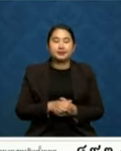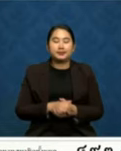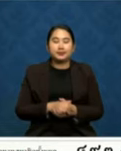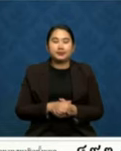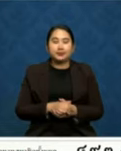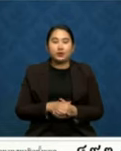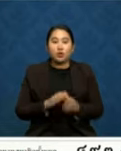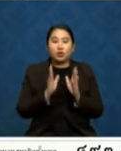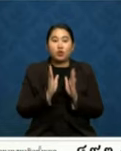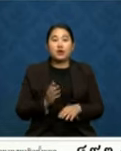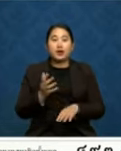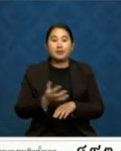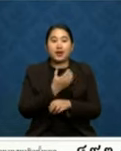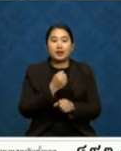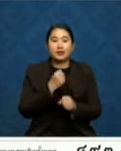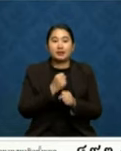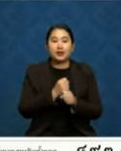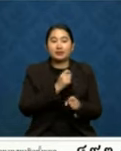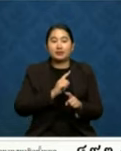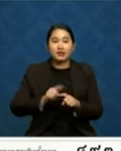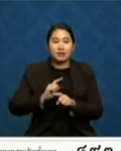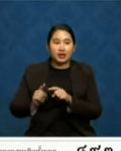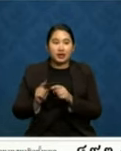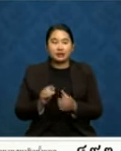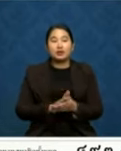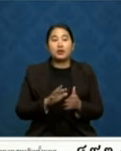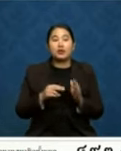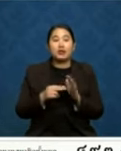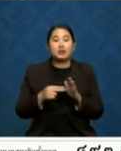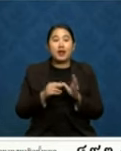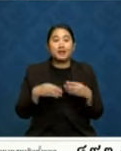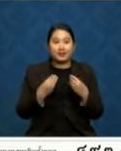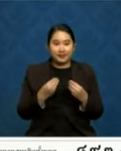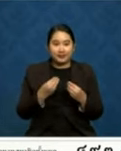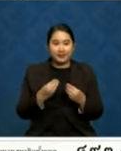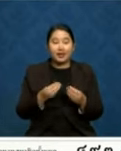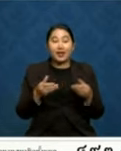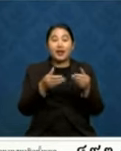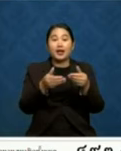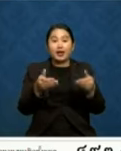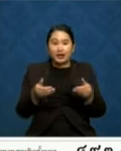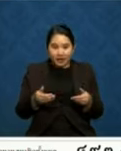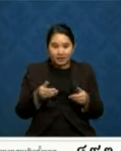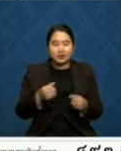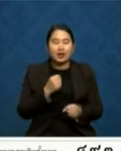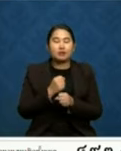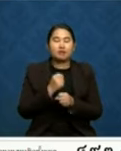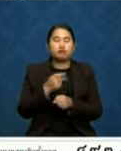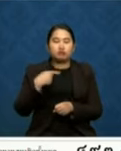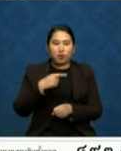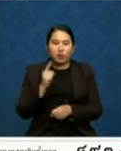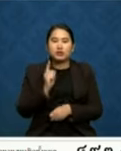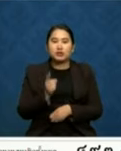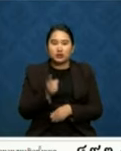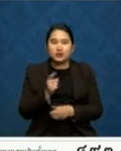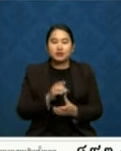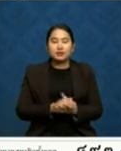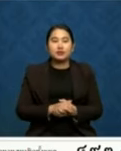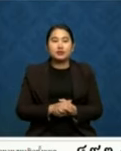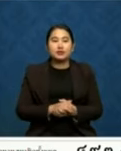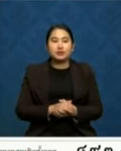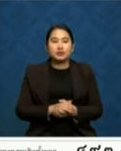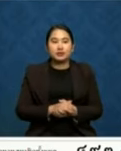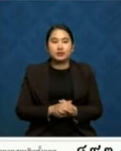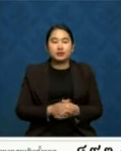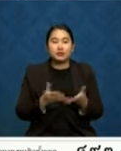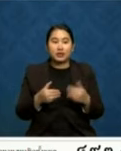ผู้มีอำนาจทั้งหลายเนี่ยนะครับได้เอารายงานฉบับนี้นะครับไปใช้อย่างจริงจังนะครับและผม